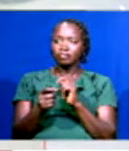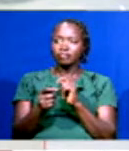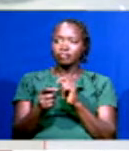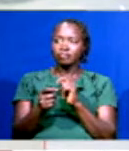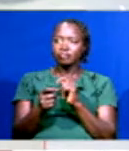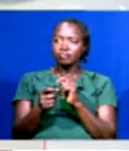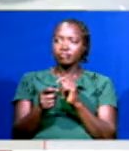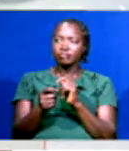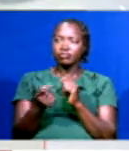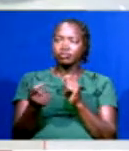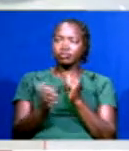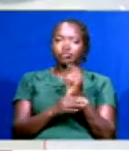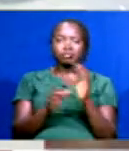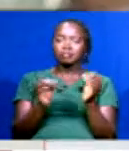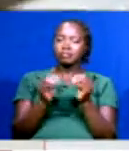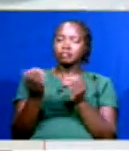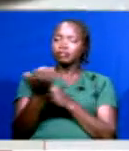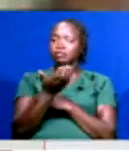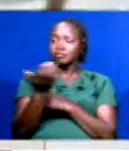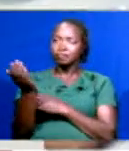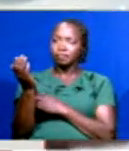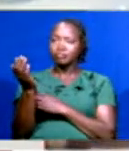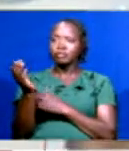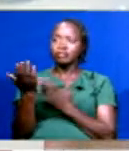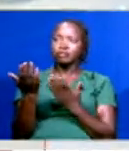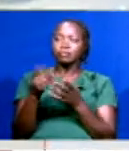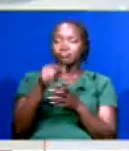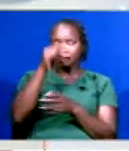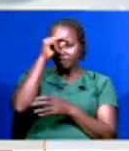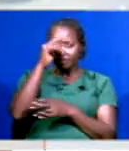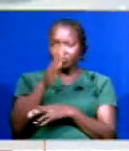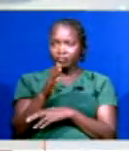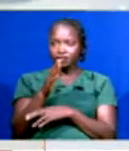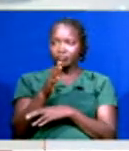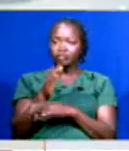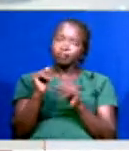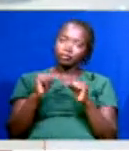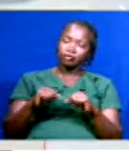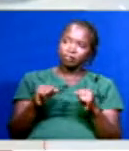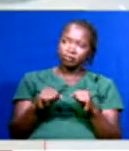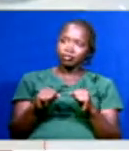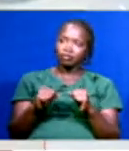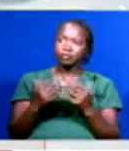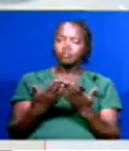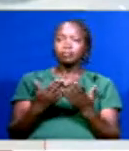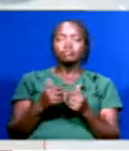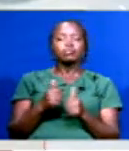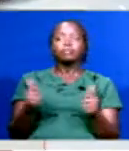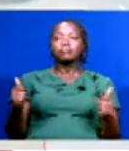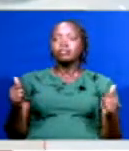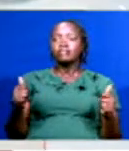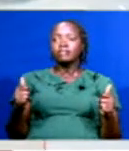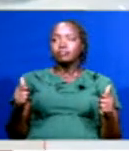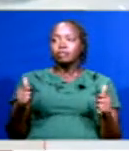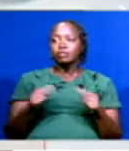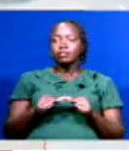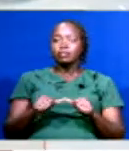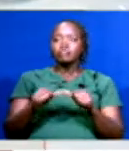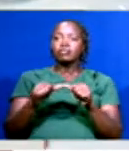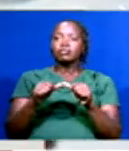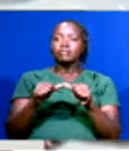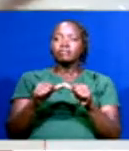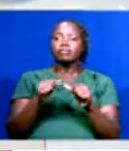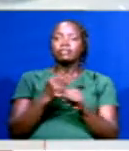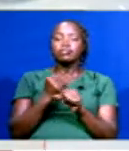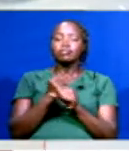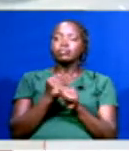mbaya. Hii hoka zimba tubaya. And the governor, tumesikizana. And now things are moving well. And we'll continue mentoring these young